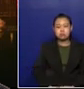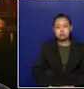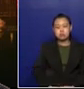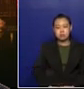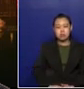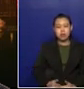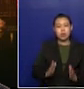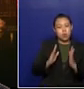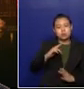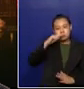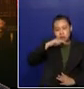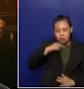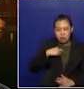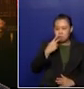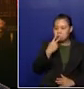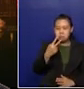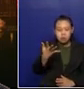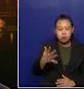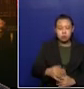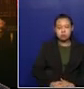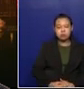ความเป็นไทยท่านไม่ได้ดูเลยฮะ